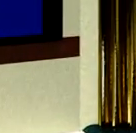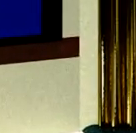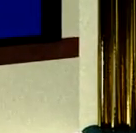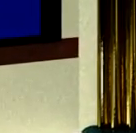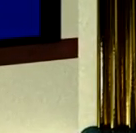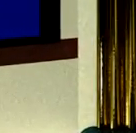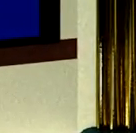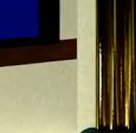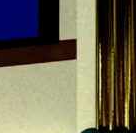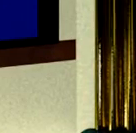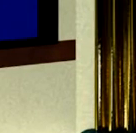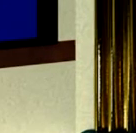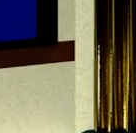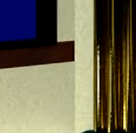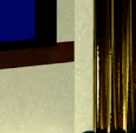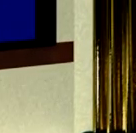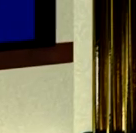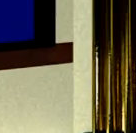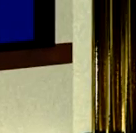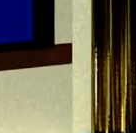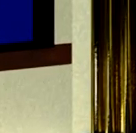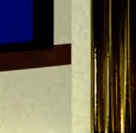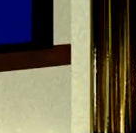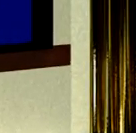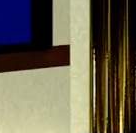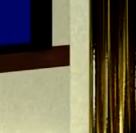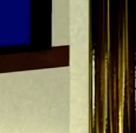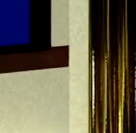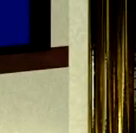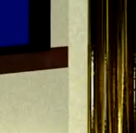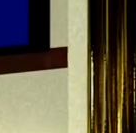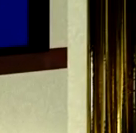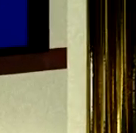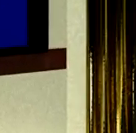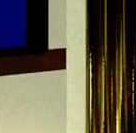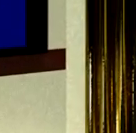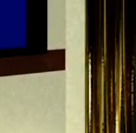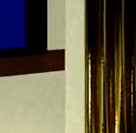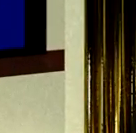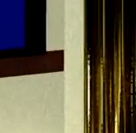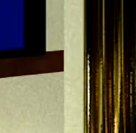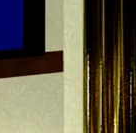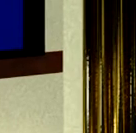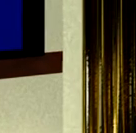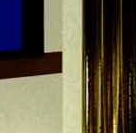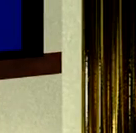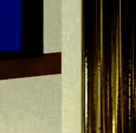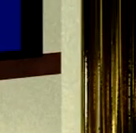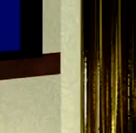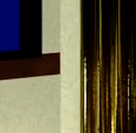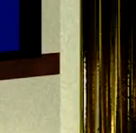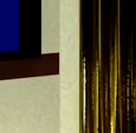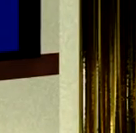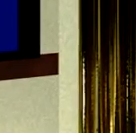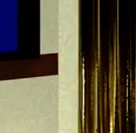እርገቷ ይገለጥላቸው ዘንድ ቅዱሳን አባቶቻችን ሐዋርያት ሁለት ሱባኤ በመያዝ የመቤታችን ትንሣኤ